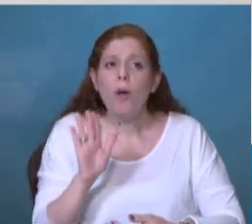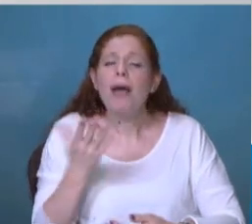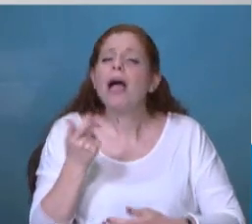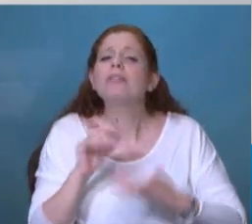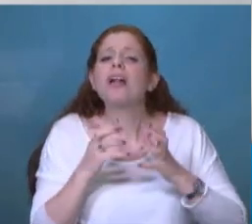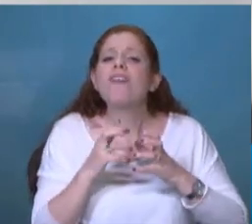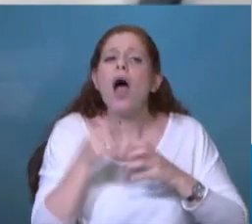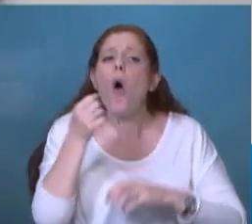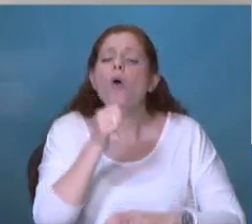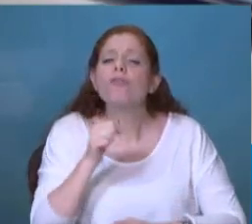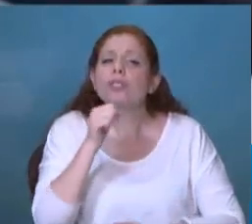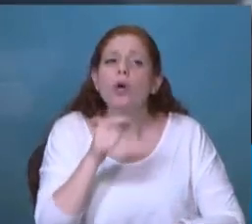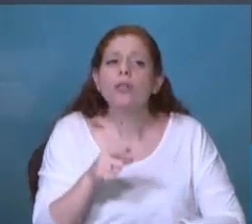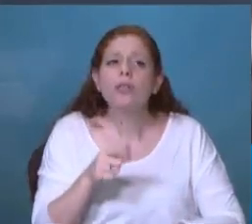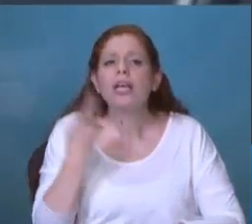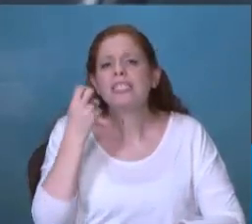האירוויזיון?